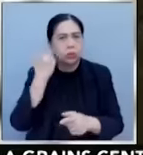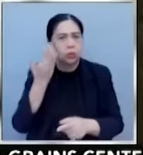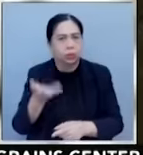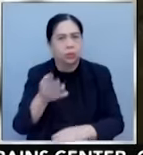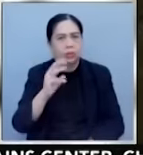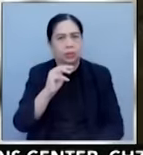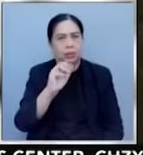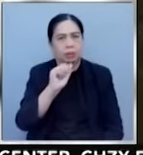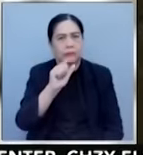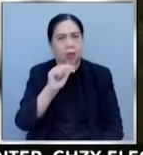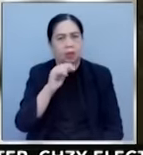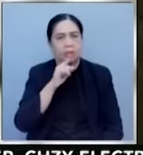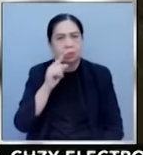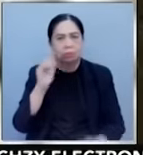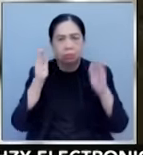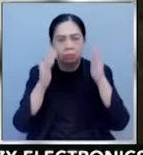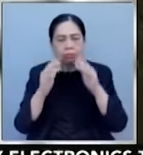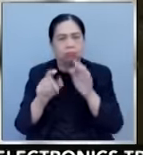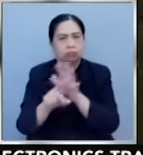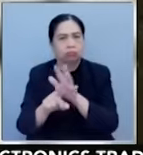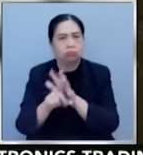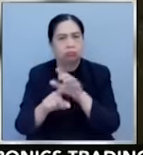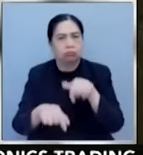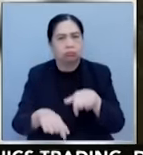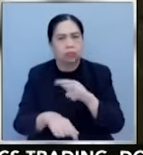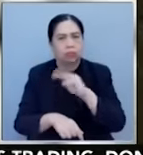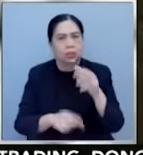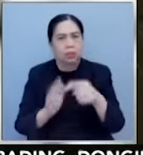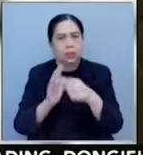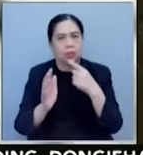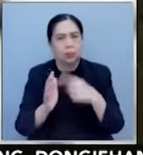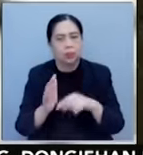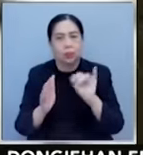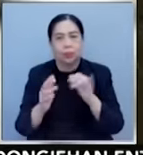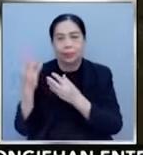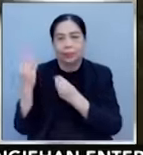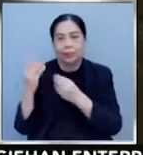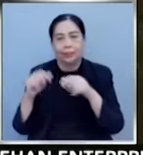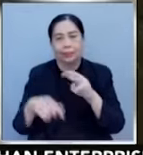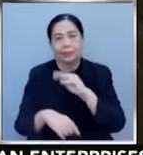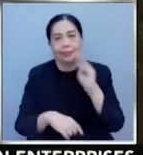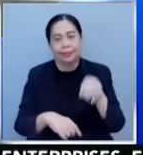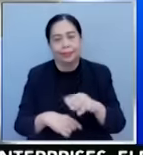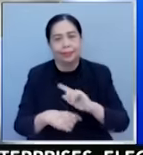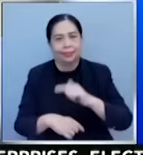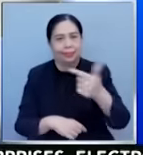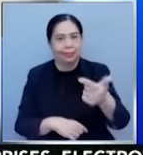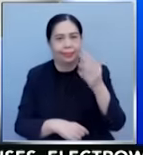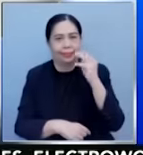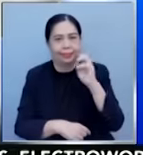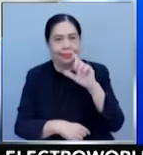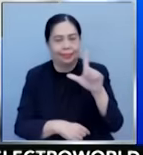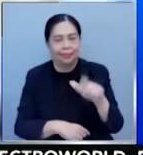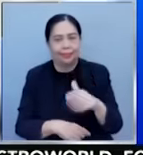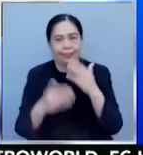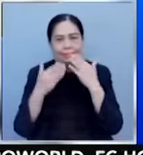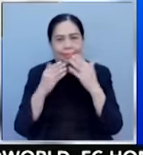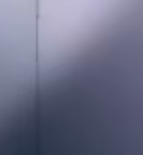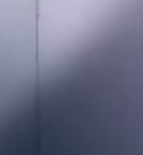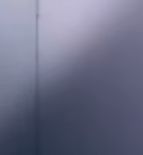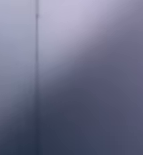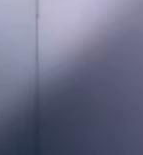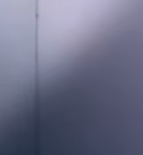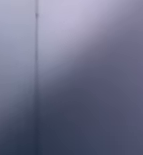sa mga main attraction dito sa Manila Zoo. At yan pa rin ang latest mula dito sa Maynila. Mel? Maraming salamat sa iyo, Rafi